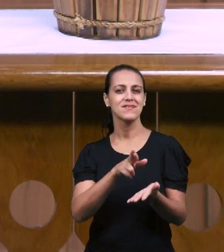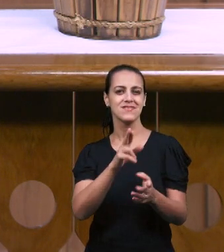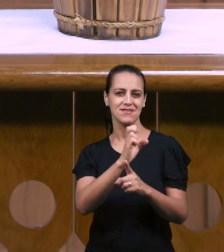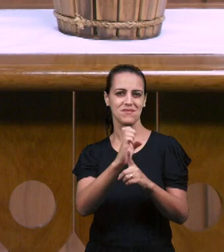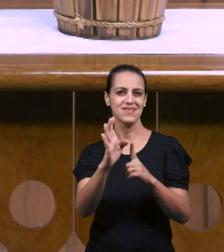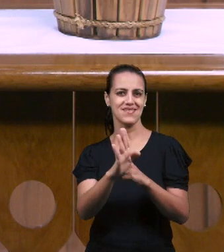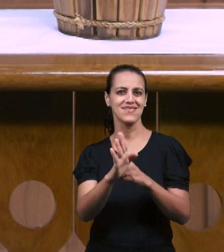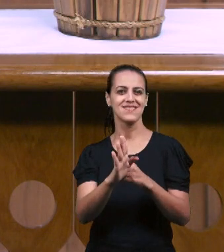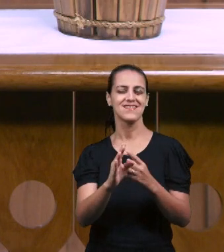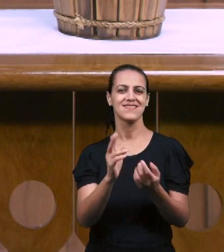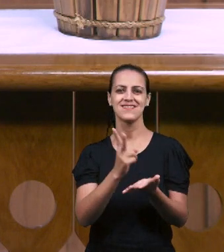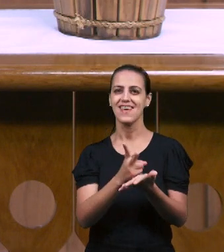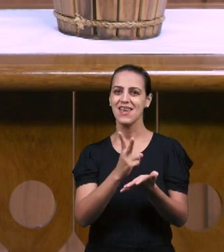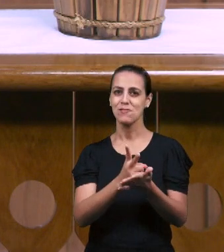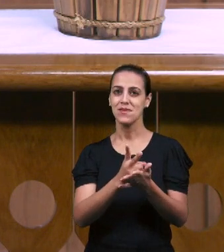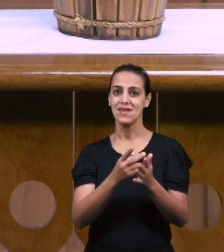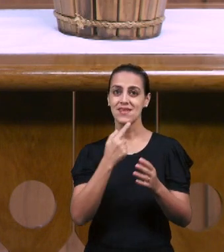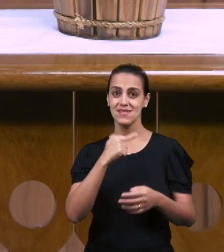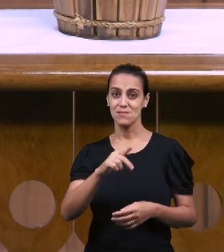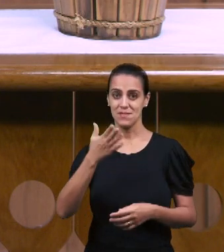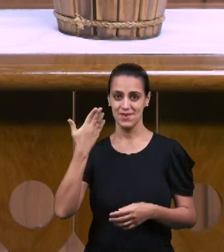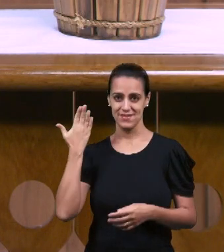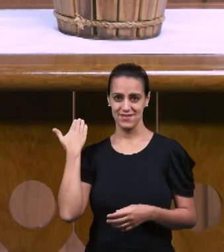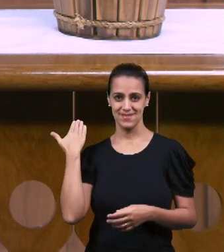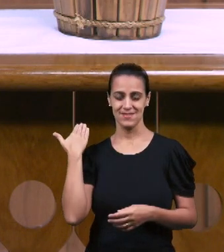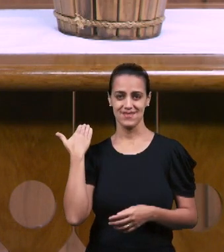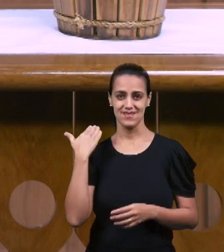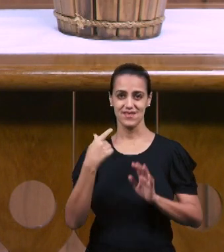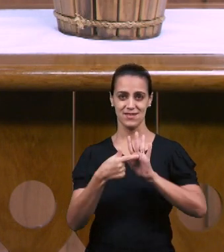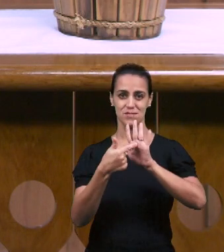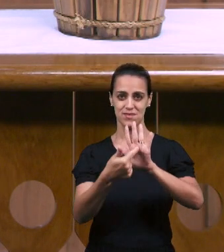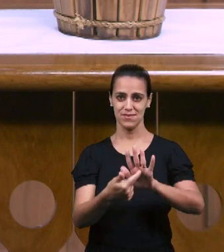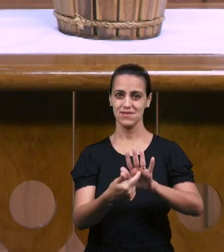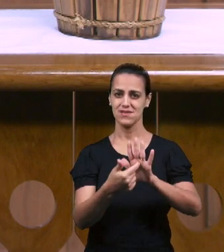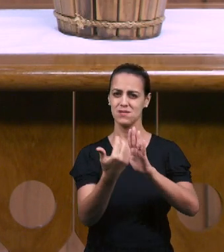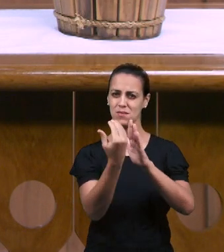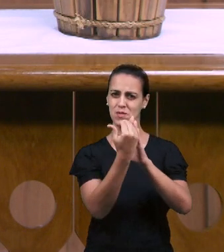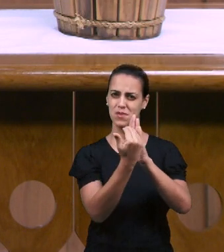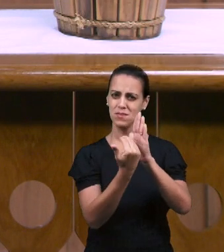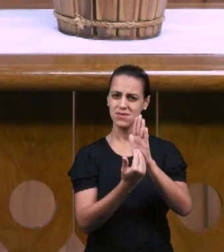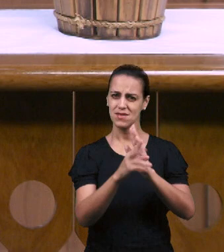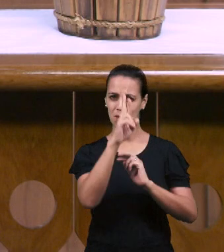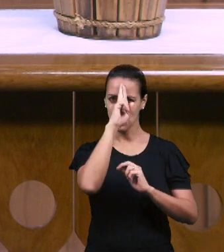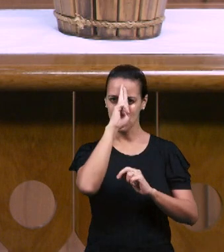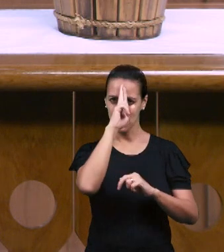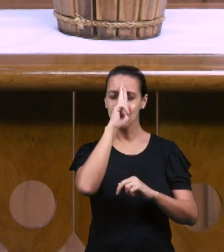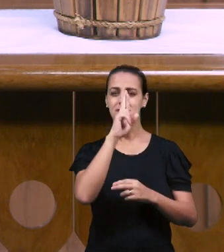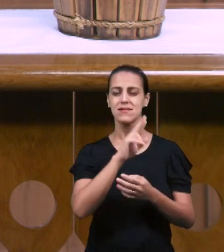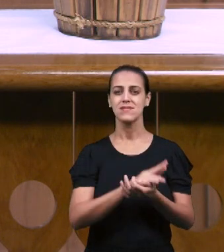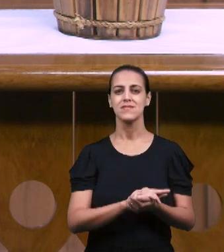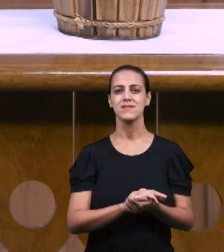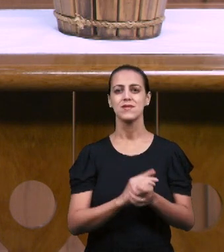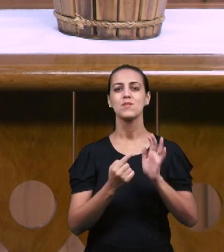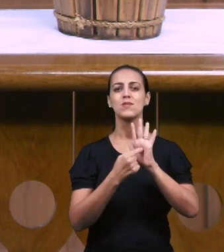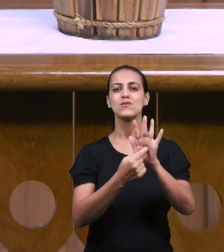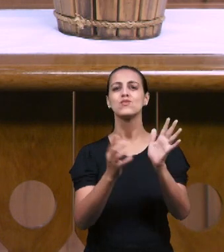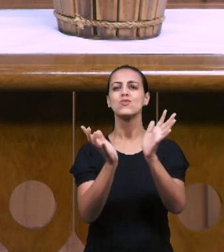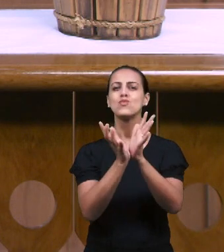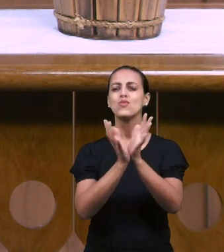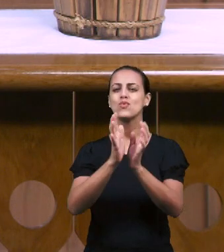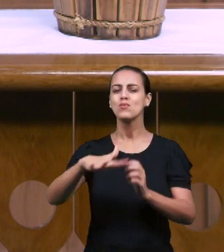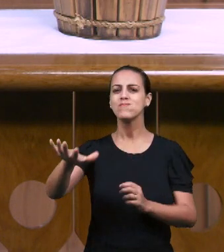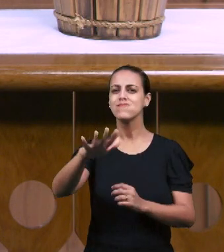nous présentons la semaine dernière une formation, la formation de midi d'un groupe de frères de cette